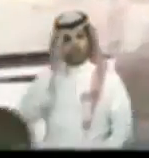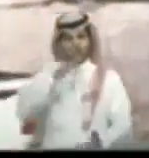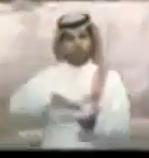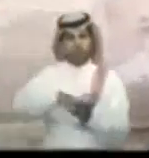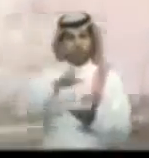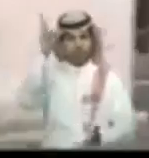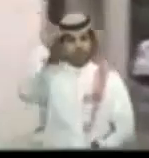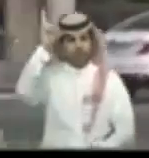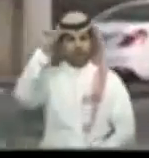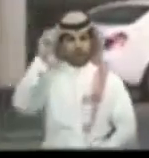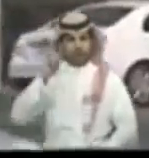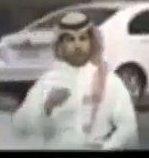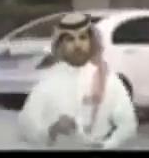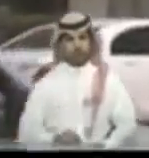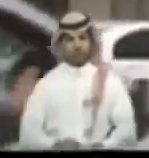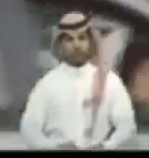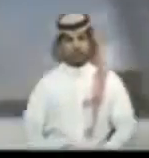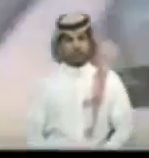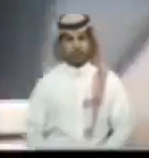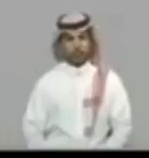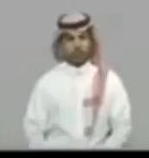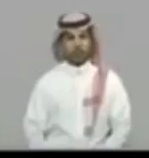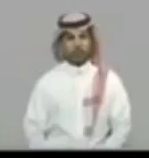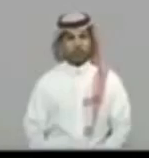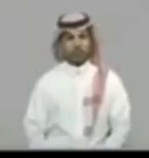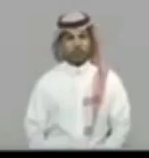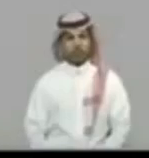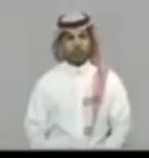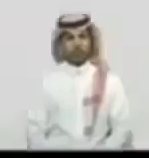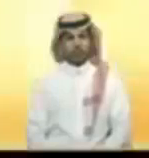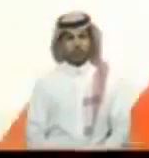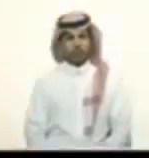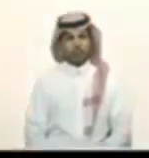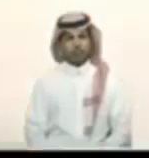للسعودية ريهام أحمد، جازان.